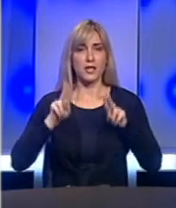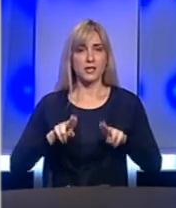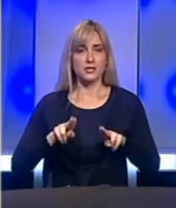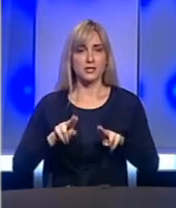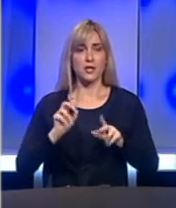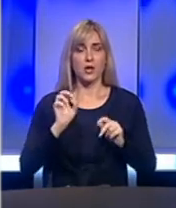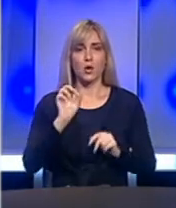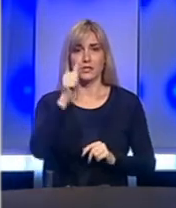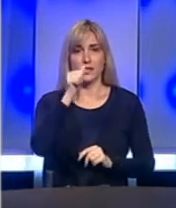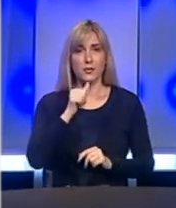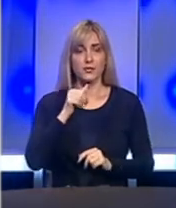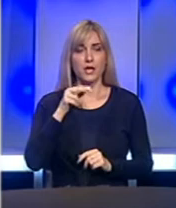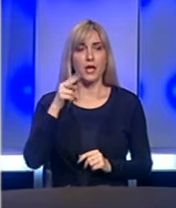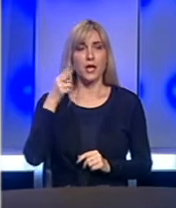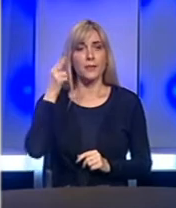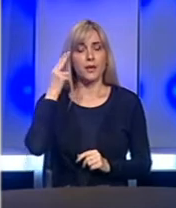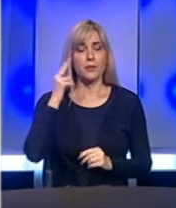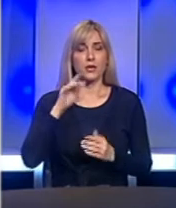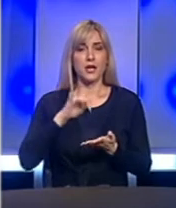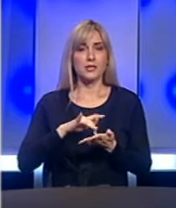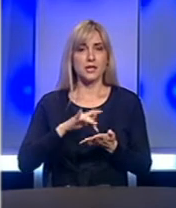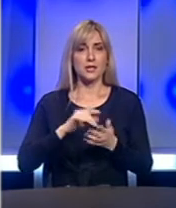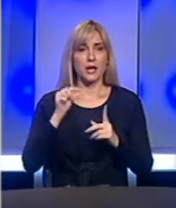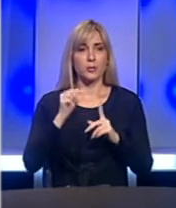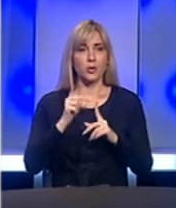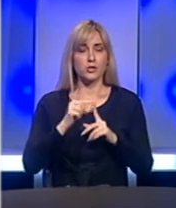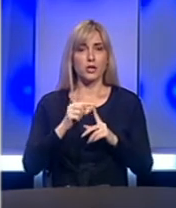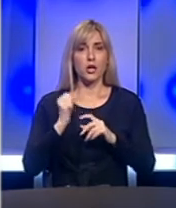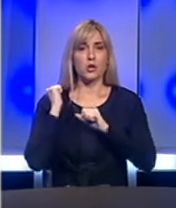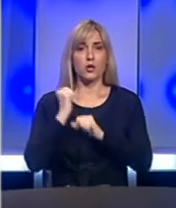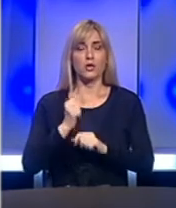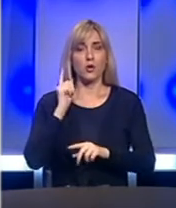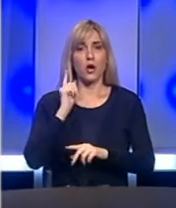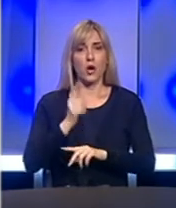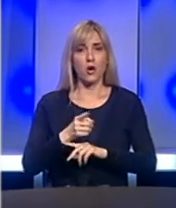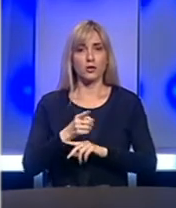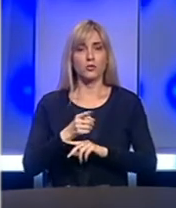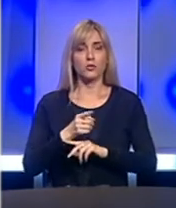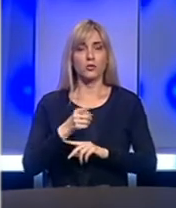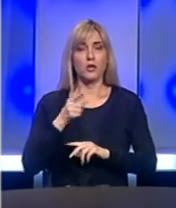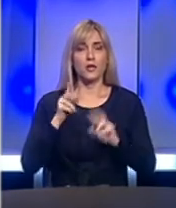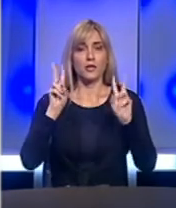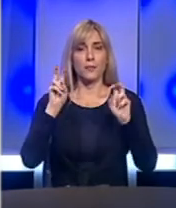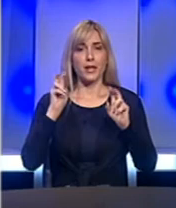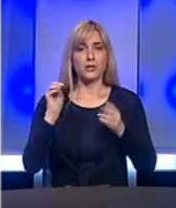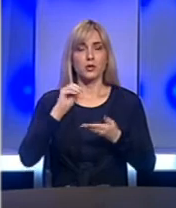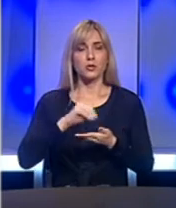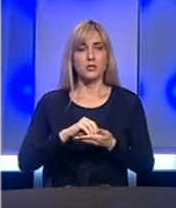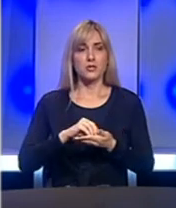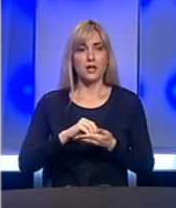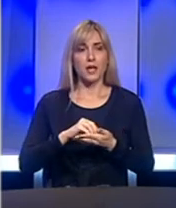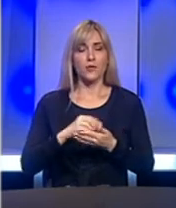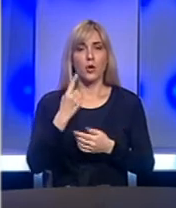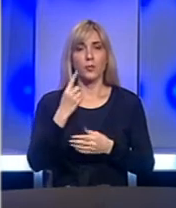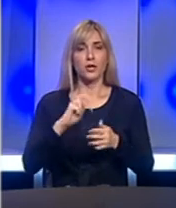o Srebrenici, Memorijalni centar u Potočarima donio je odluku da tematiku genocida stave u